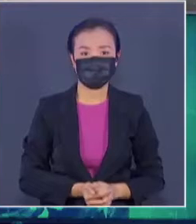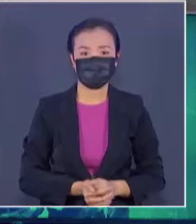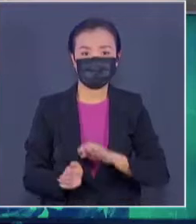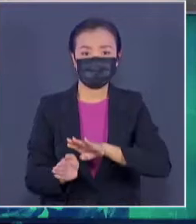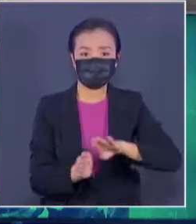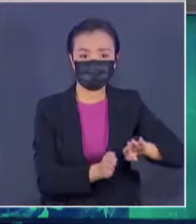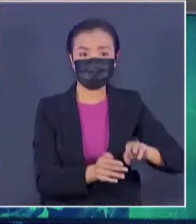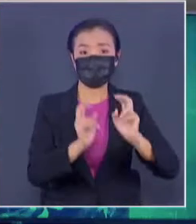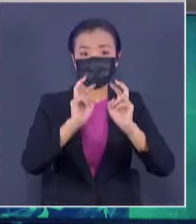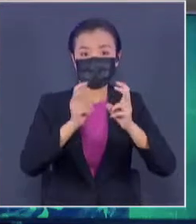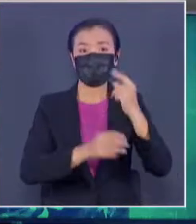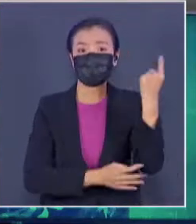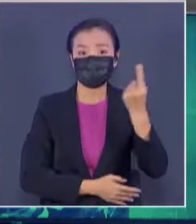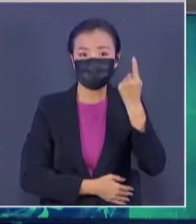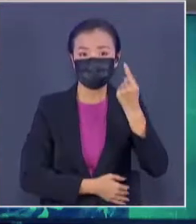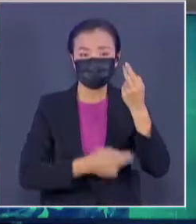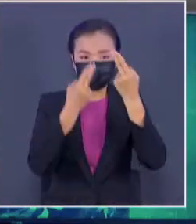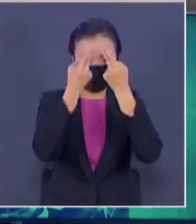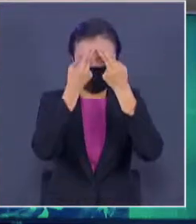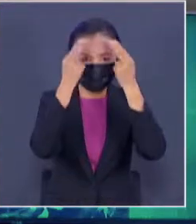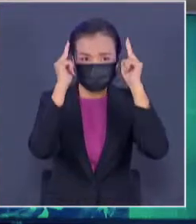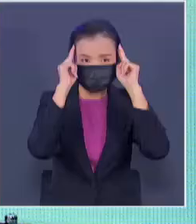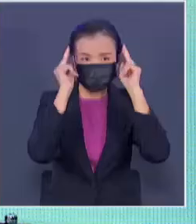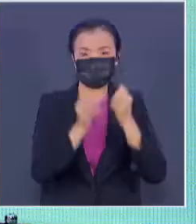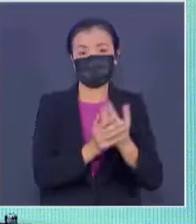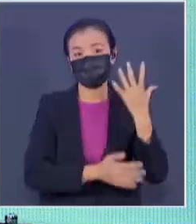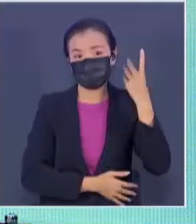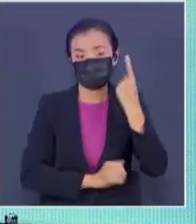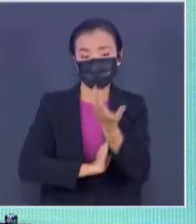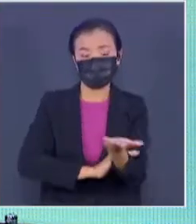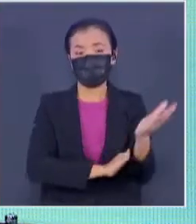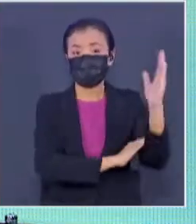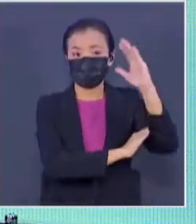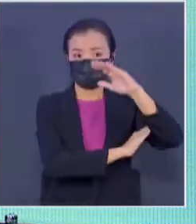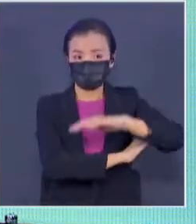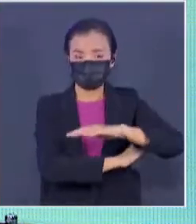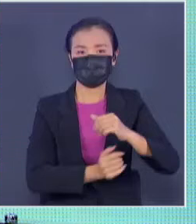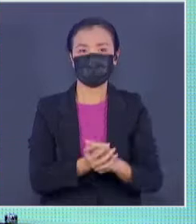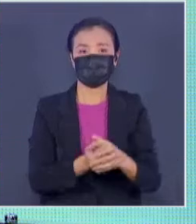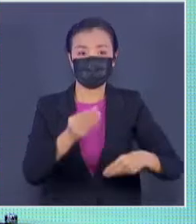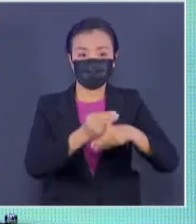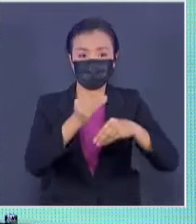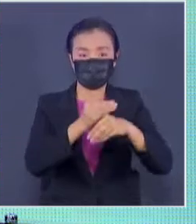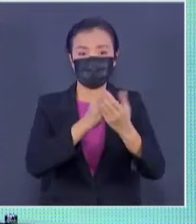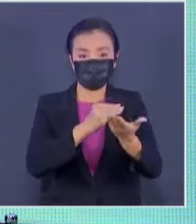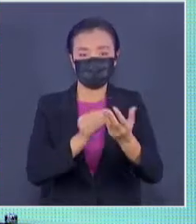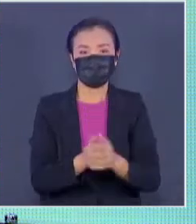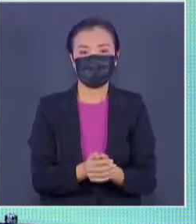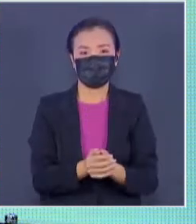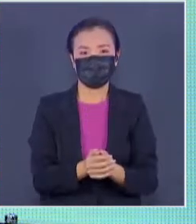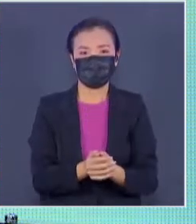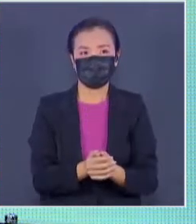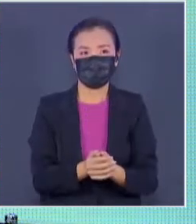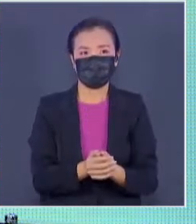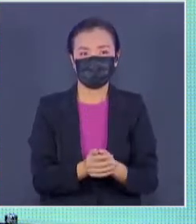ขยับมาดูกรณีของนักท่องเที่ยวชาวอิสราเอลนะครับล่าสุดเมื่อวานนี้ตลอดทั้งวันเนี่ยก็ติดตามความคืบหน้ากันต่อเนื่องนะครับกรณีของ